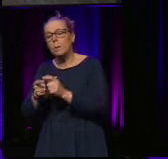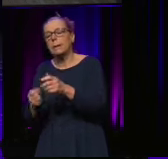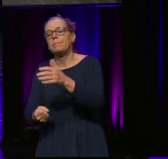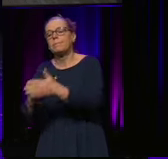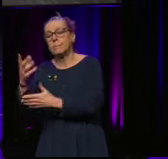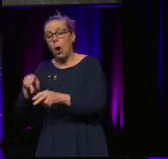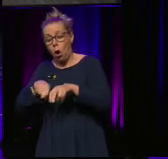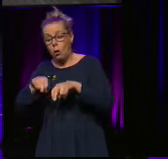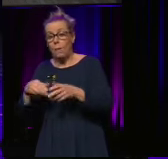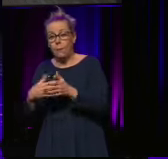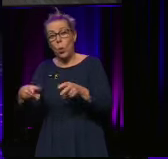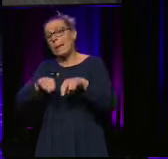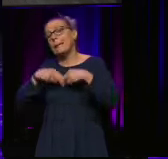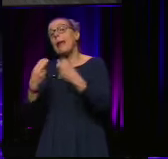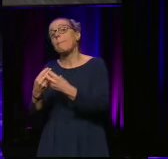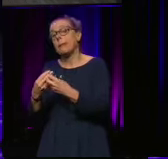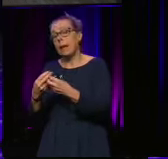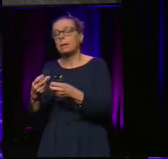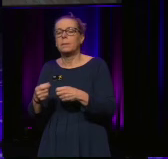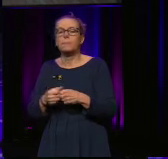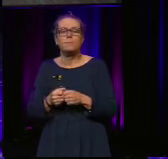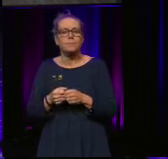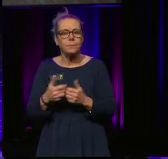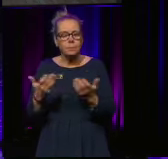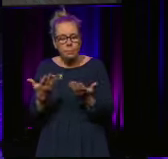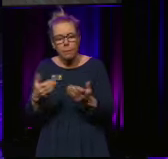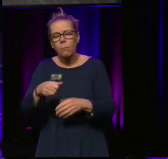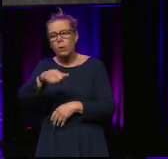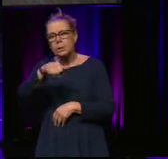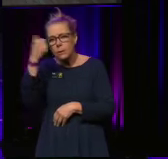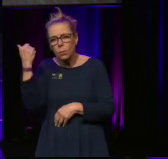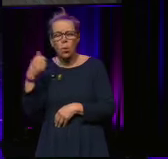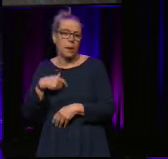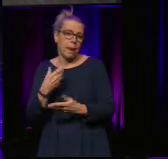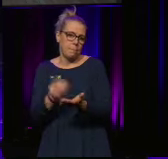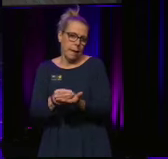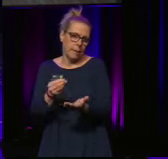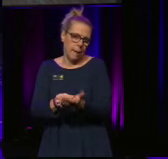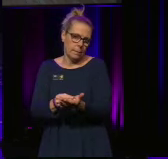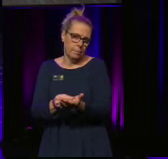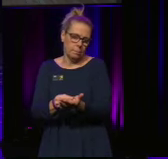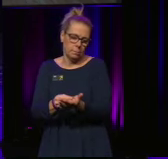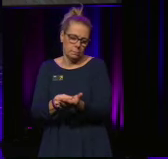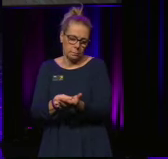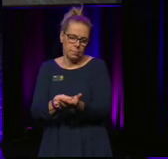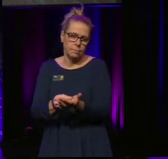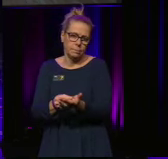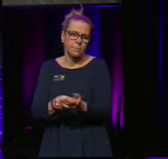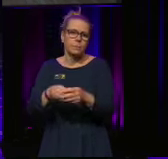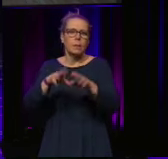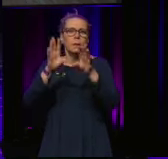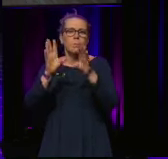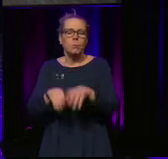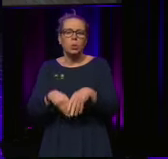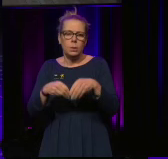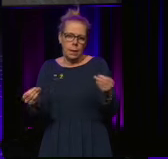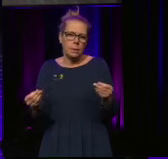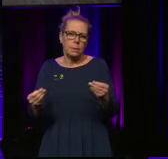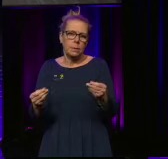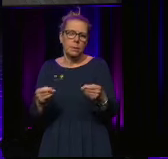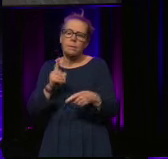den här nämnden. Sen det som är svårt, det är det här med pengarna. Alltså budgeten, varje